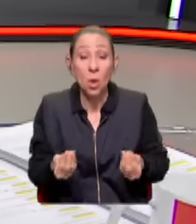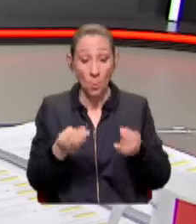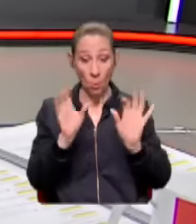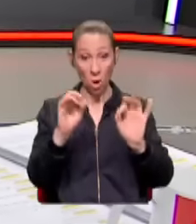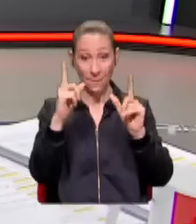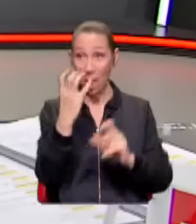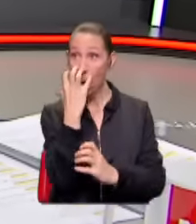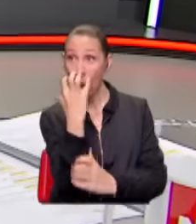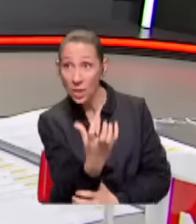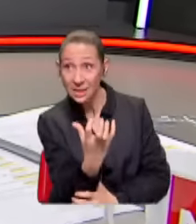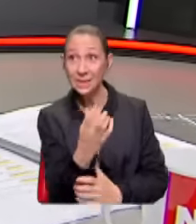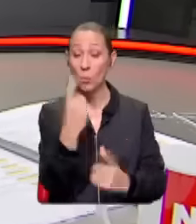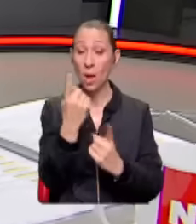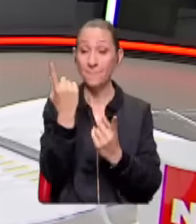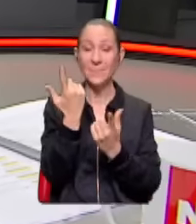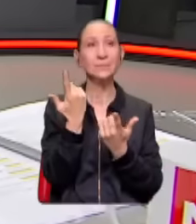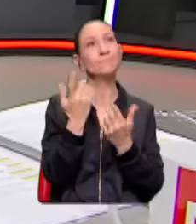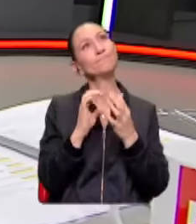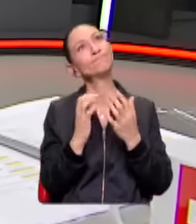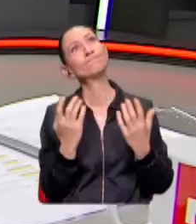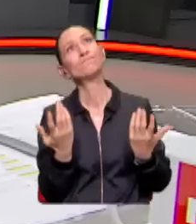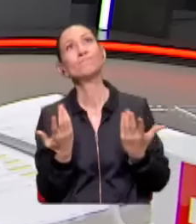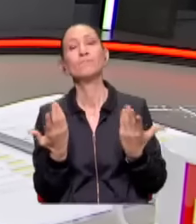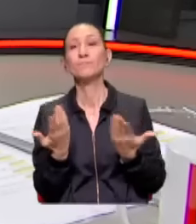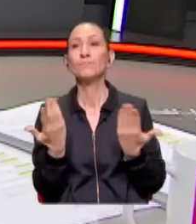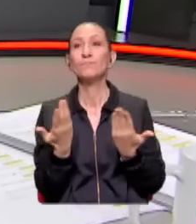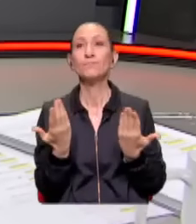Böyle bir önerisi ya da böyle bir